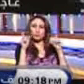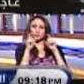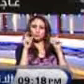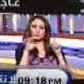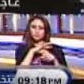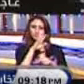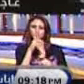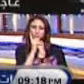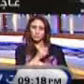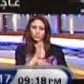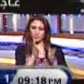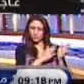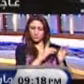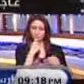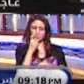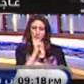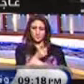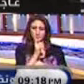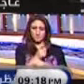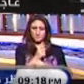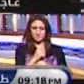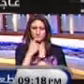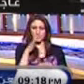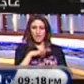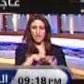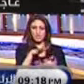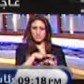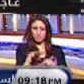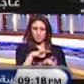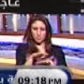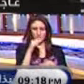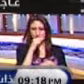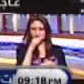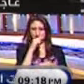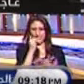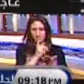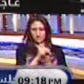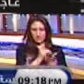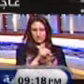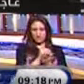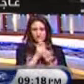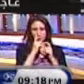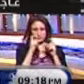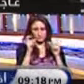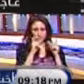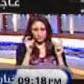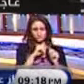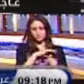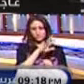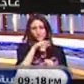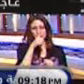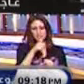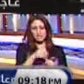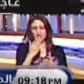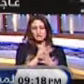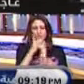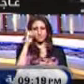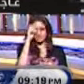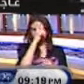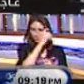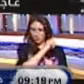ومعلمي مدرسة السبعية الثانوية بنات اسوان ادفو السبعية غرب بيقولوا فيها الى متى سوف يظل الازمة. هذا